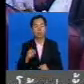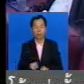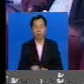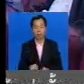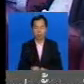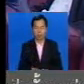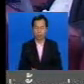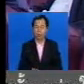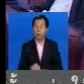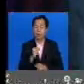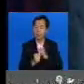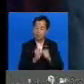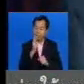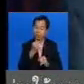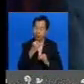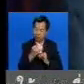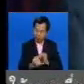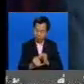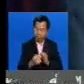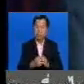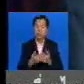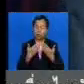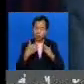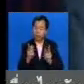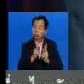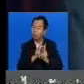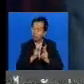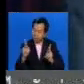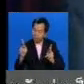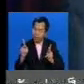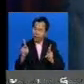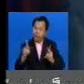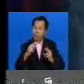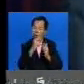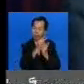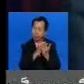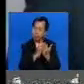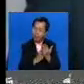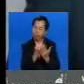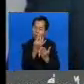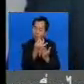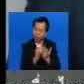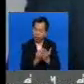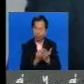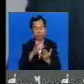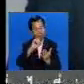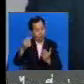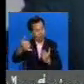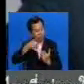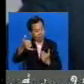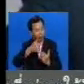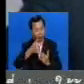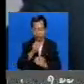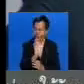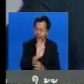3ปีและกำหนดโครงสร้างที่มาของคณะกรรมการเพื่อสร้างความเป็นอิสระแก่องค์กรให้ยากต่อการแทรกแซง ส่วนท